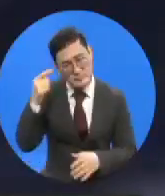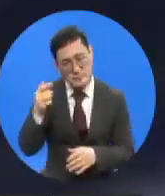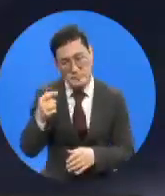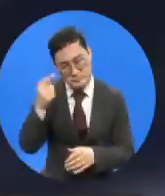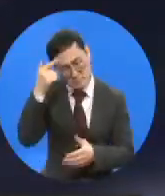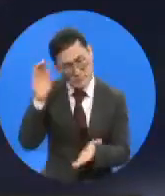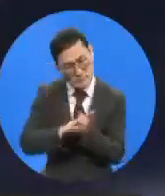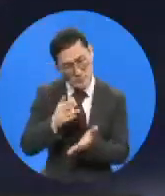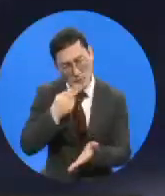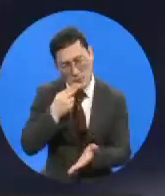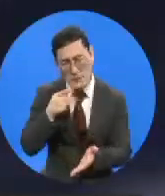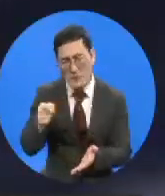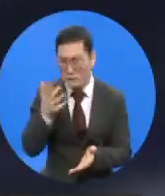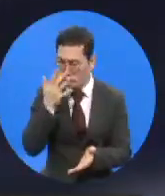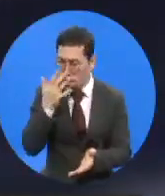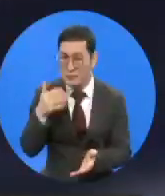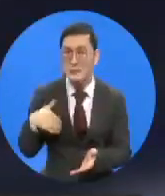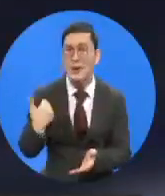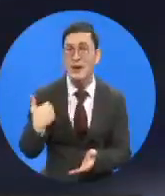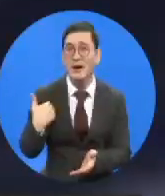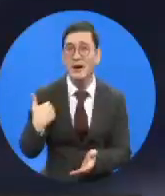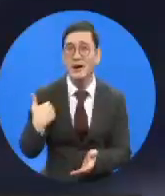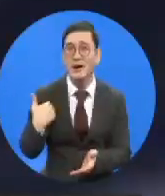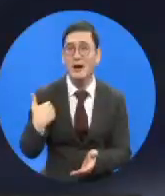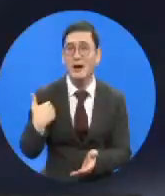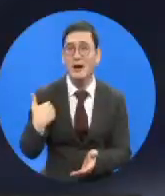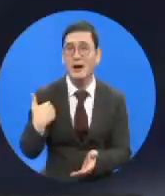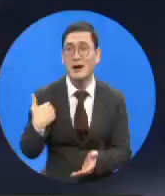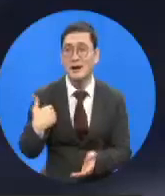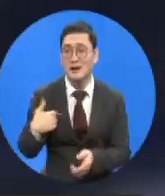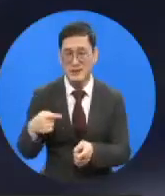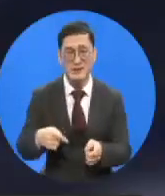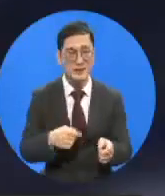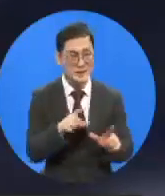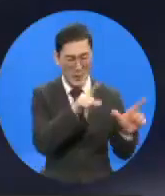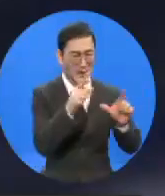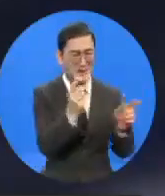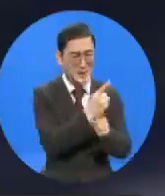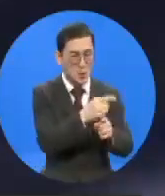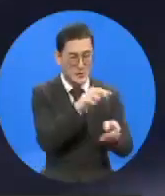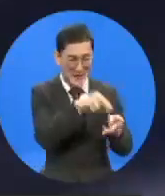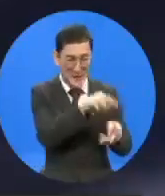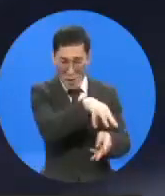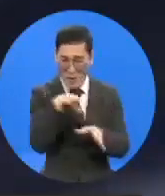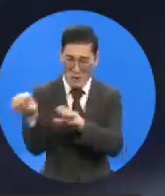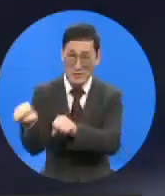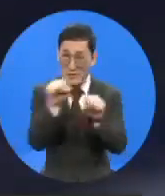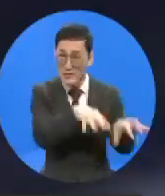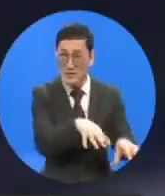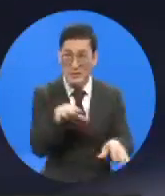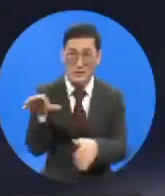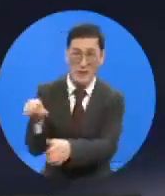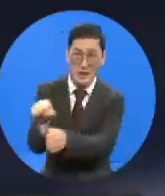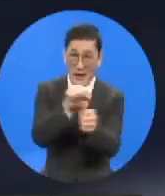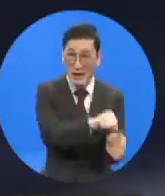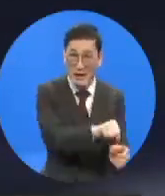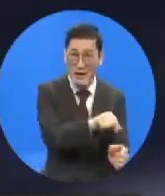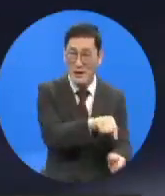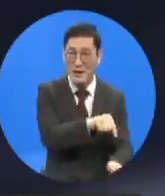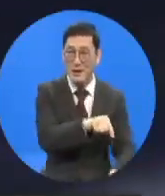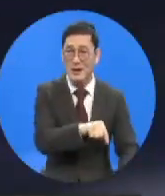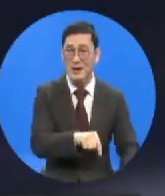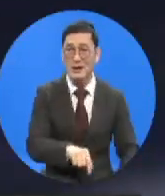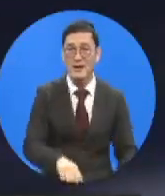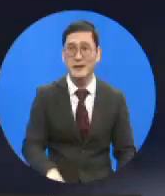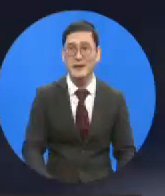되는데 우리는 모든 확진자를 다 생활치료센터에 넣는 것을 지금 하고 있고 지금 현재 못 간 사람들은 사실은 법적으로는